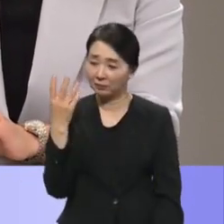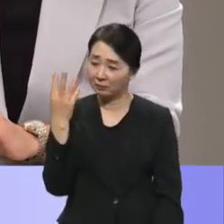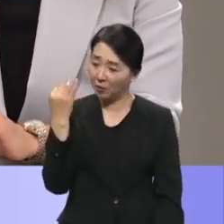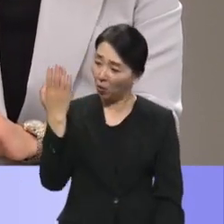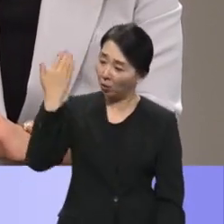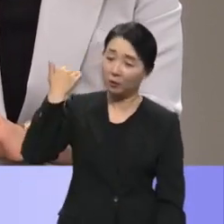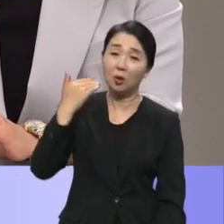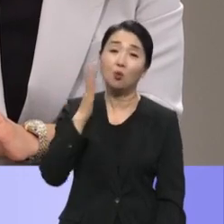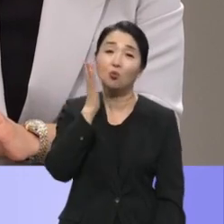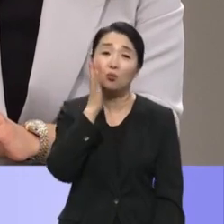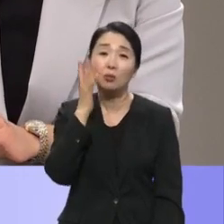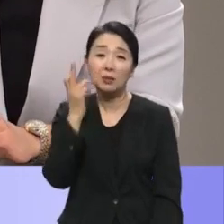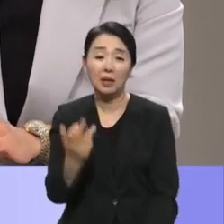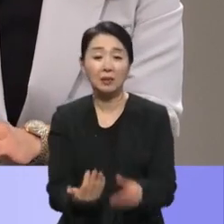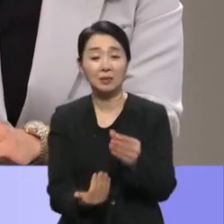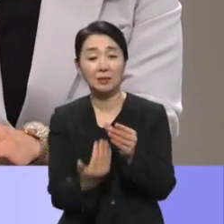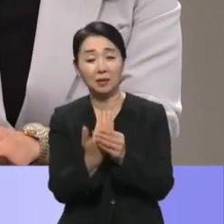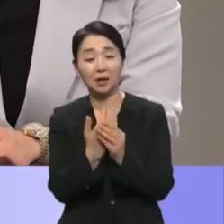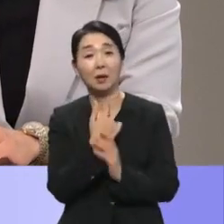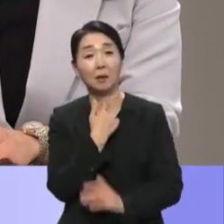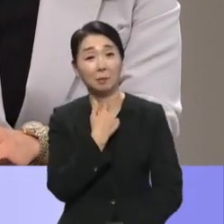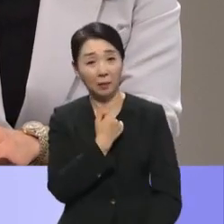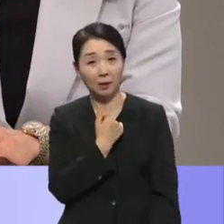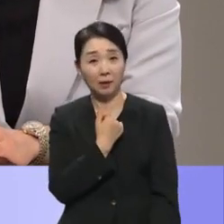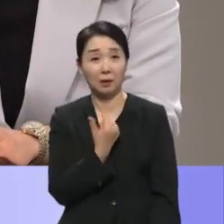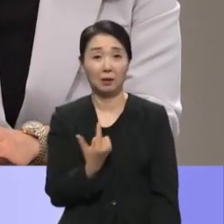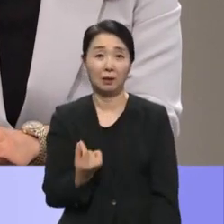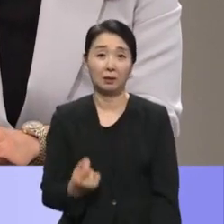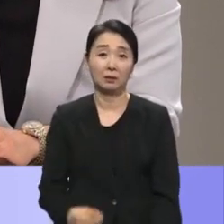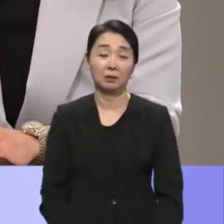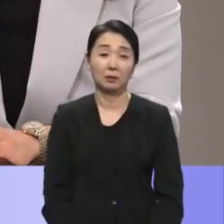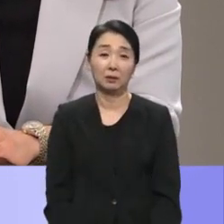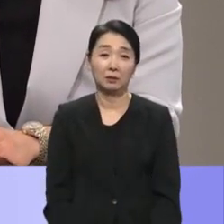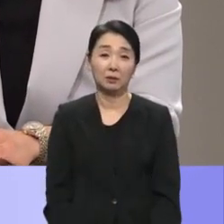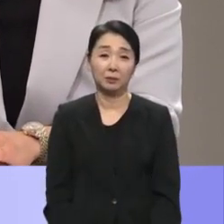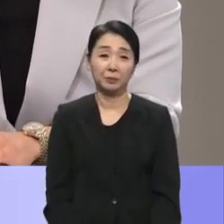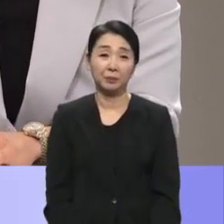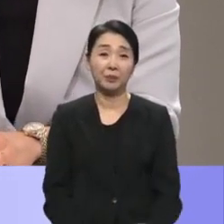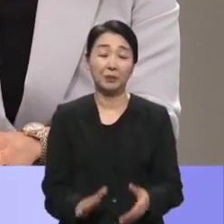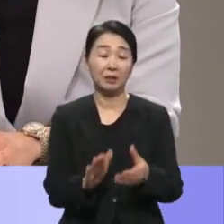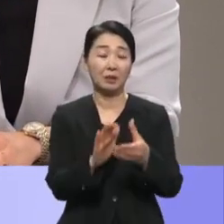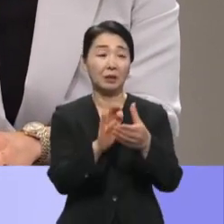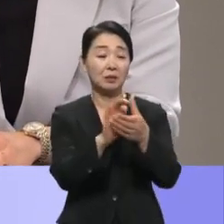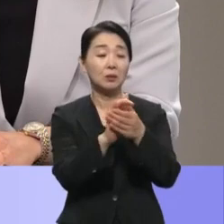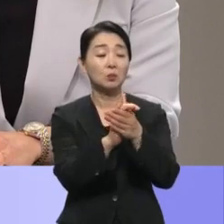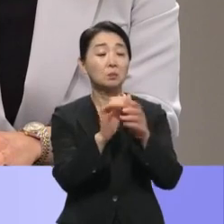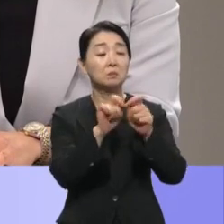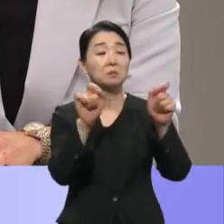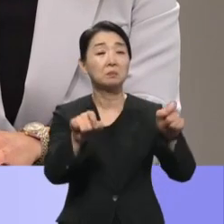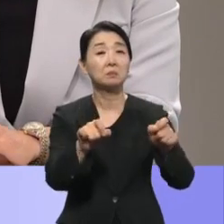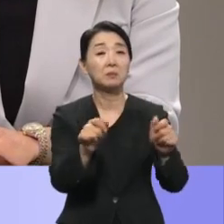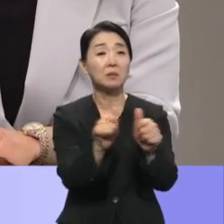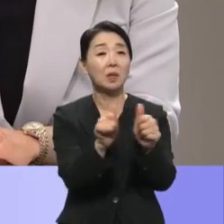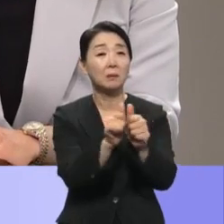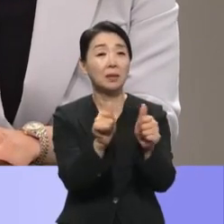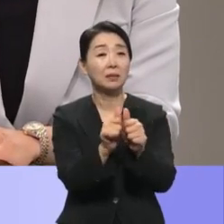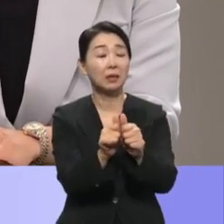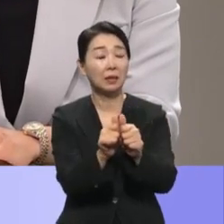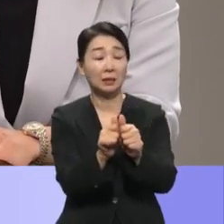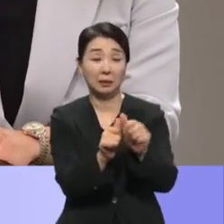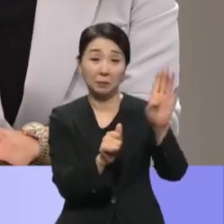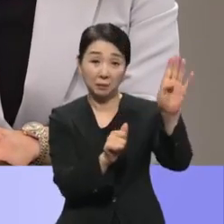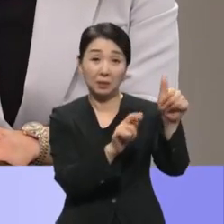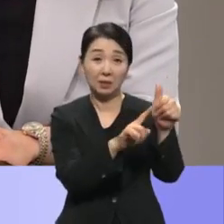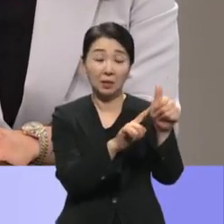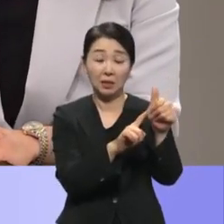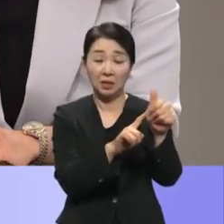에서발생한사건이 보도되었습니다.이사건은 중학교여학생세명이같은반 남학생인B씨를집단으로폭행